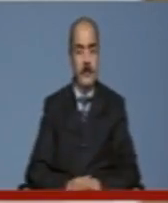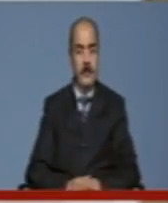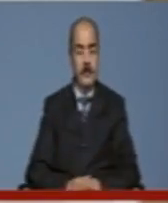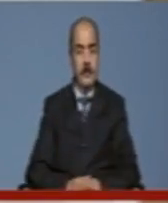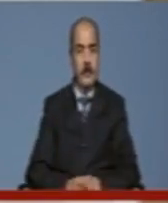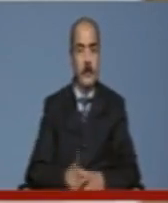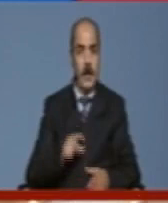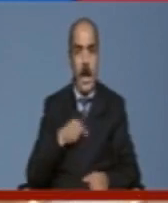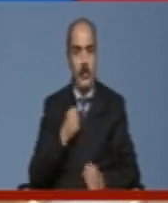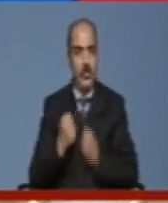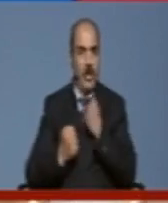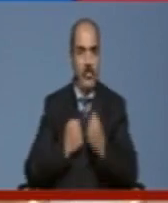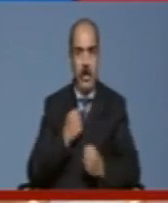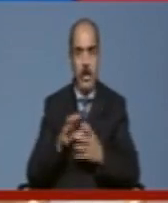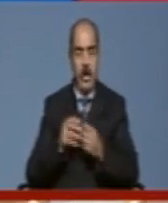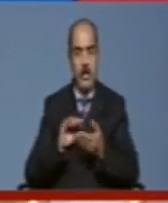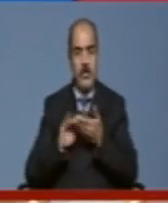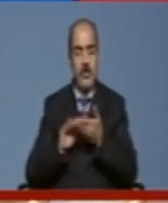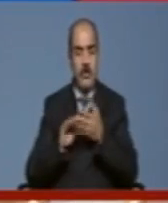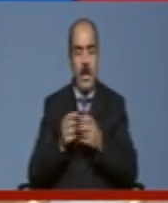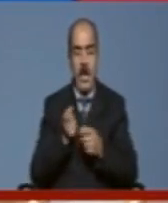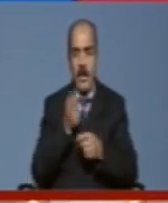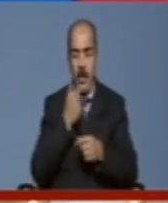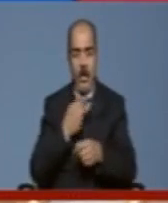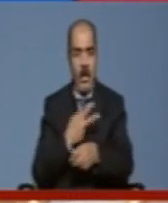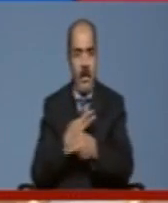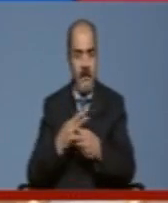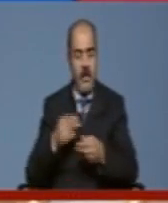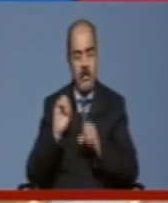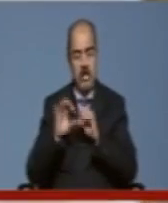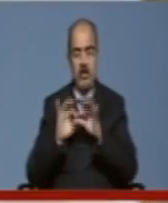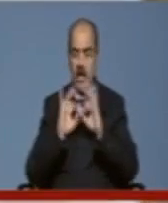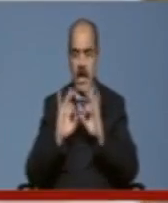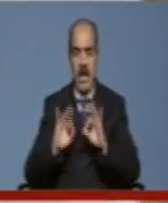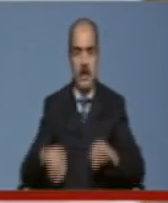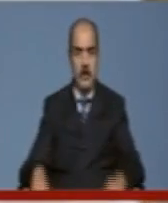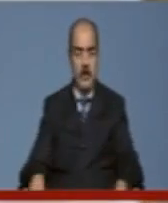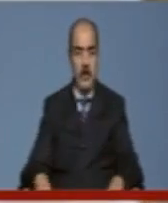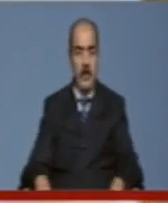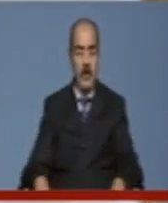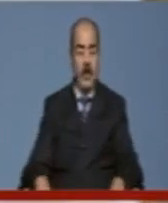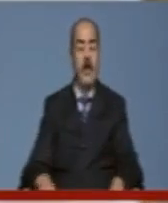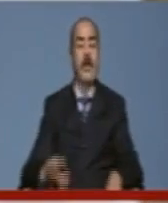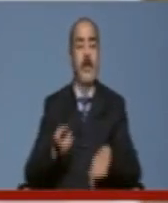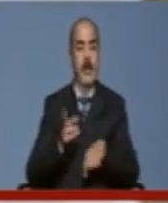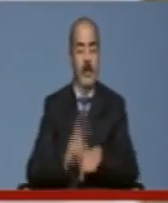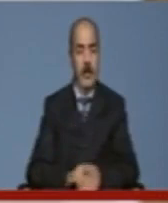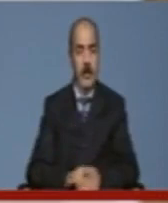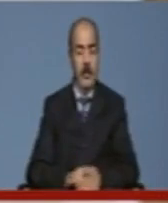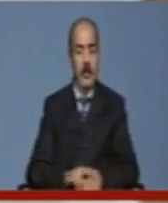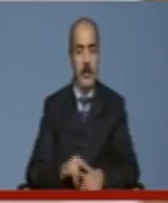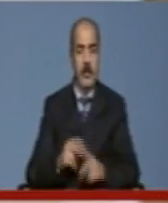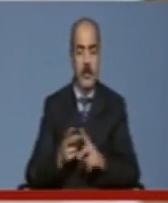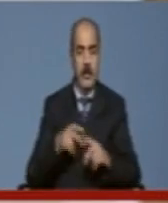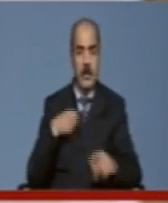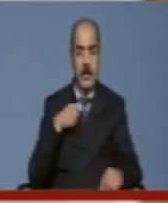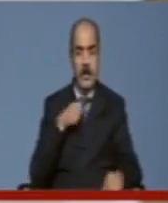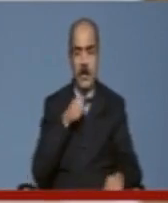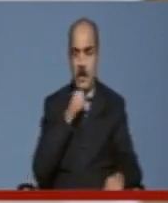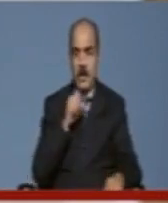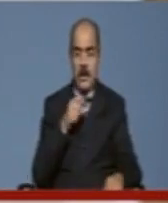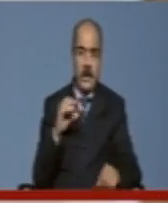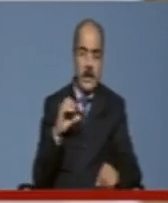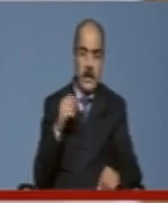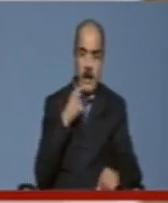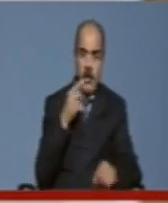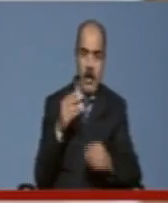ناشطين بالنسبة للأدوية والمواد الطبية. وكذلك وأشار الرئيس إلى ذلك على إثر